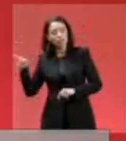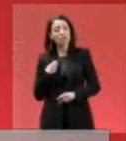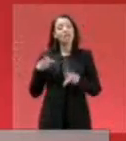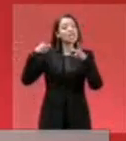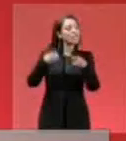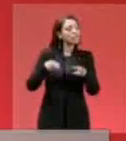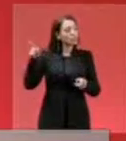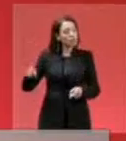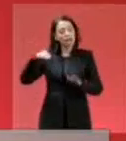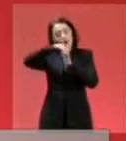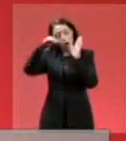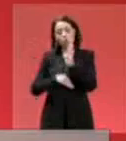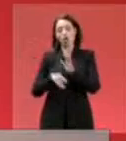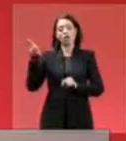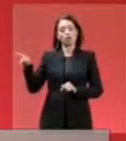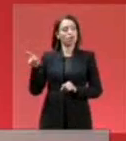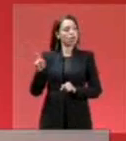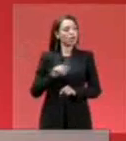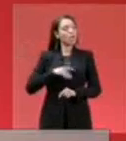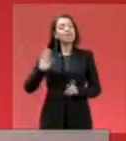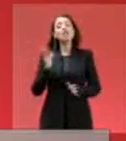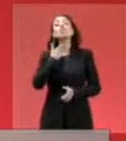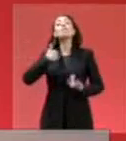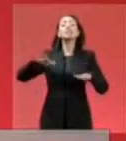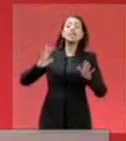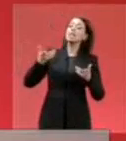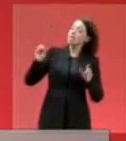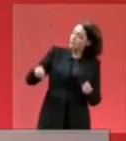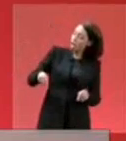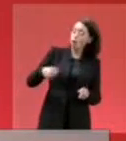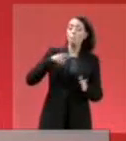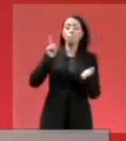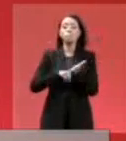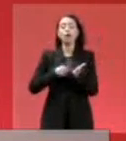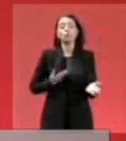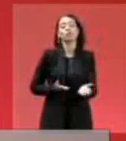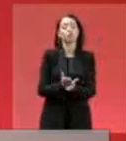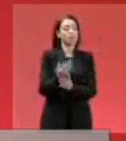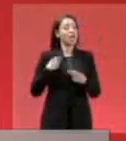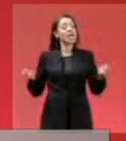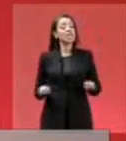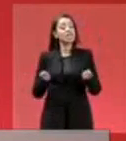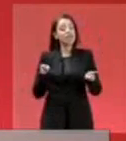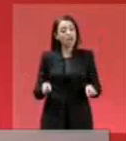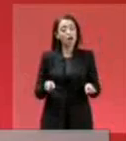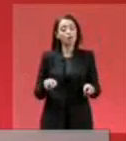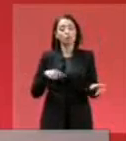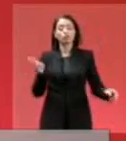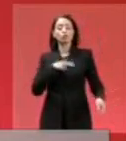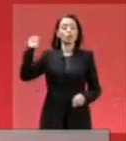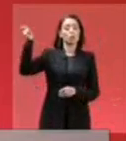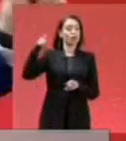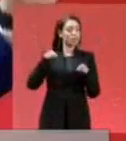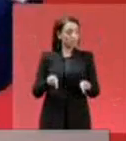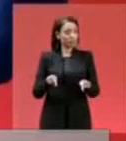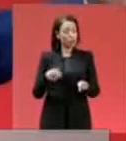τις παρεμβάσεις κάτω από το χαλί. Είτε μας αρέσουν είτε δεν μας αρέσουν οι αποφάσεις τους. Αλλά και να κάνουμε κριτική πολιτική.